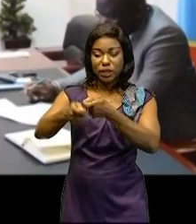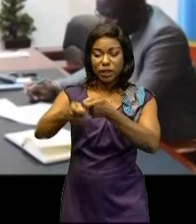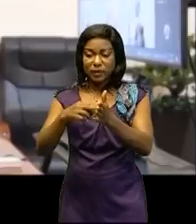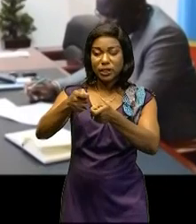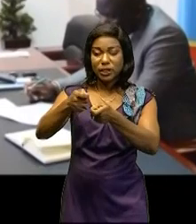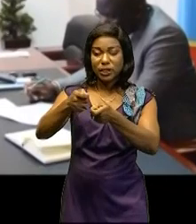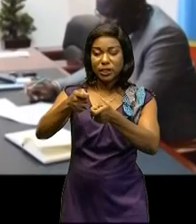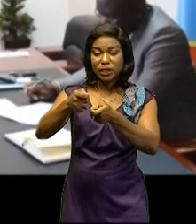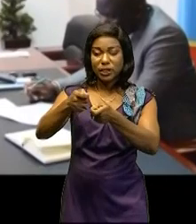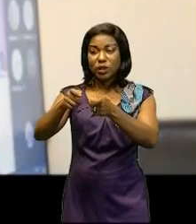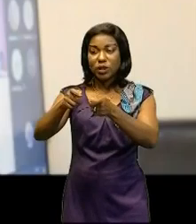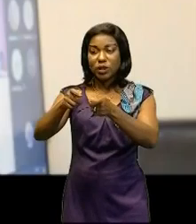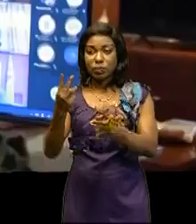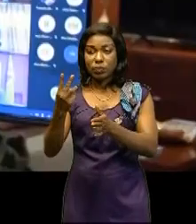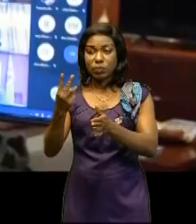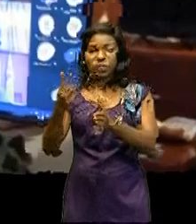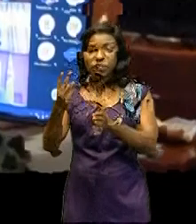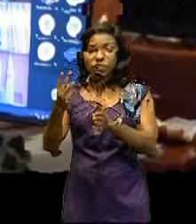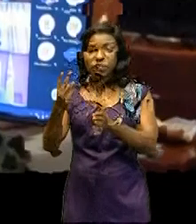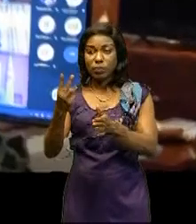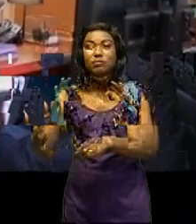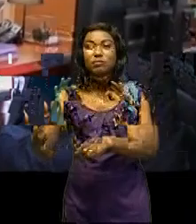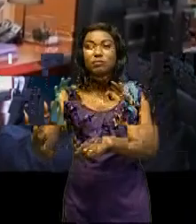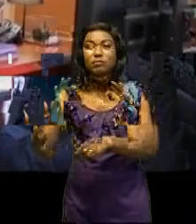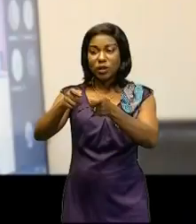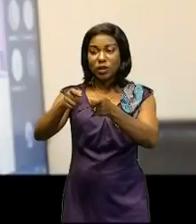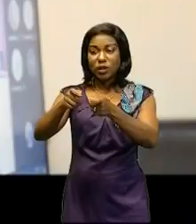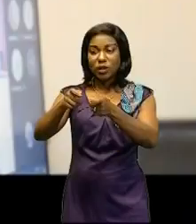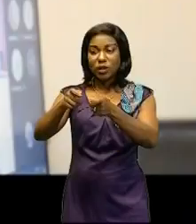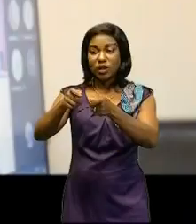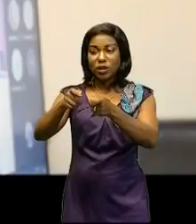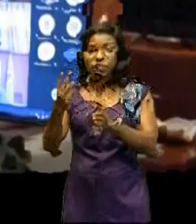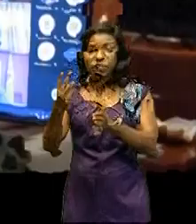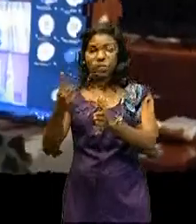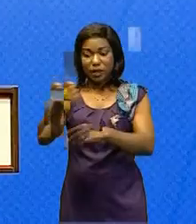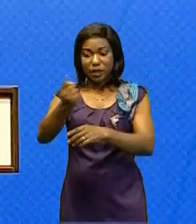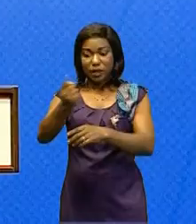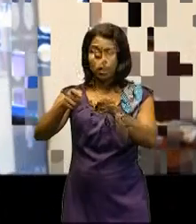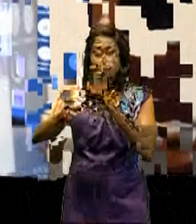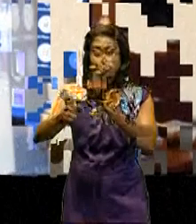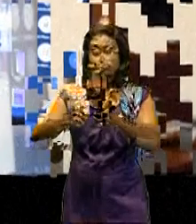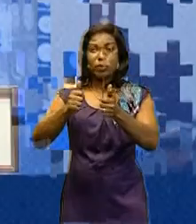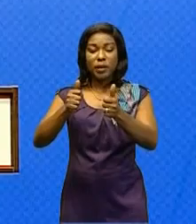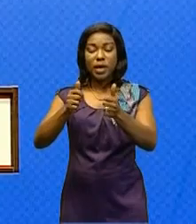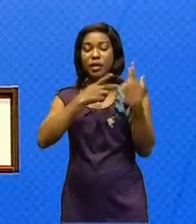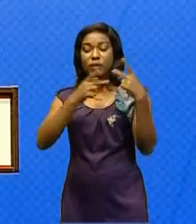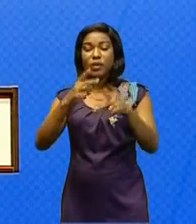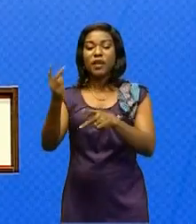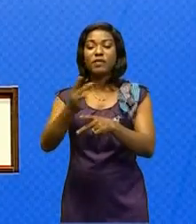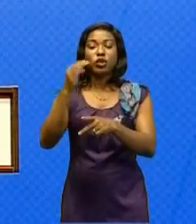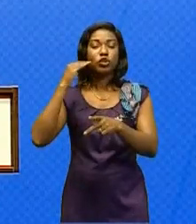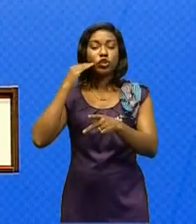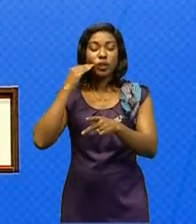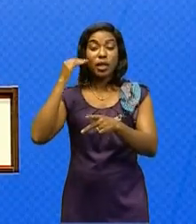du niveau de réserve et la hausse de réserve internationale servie depuis le 20 juillet grâce aux